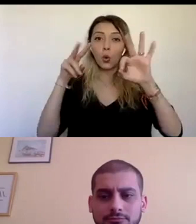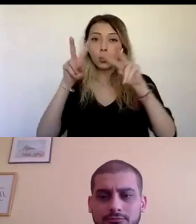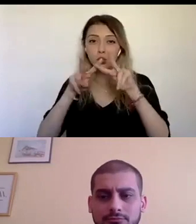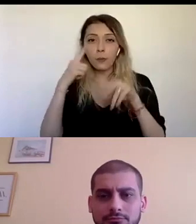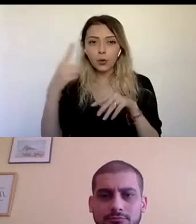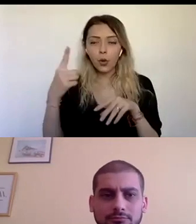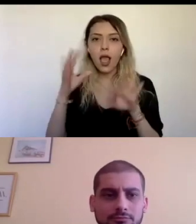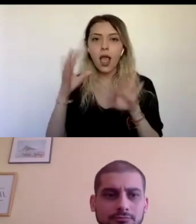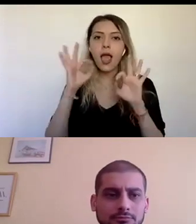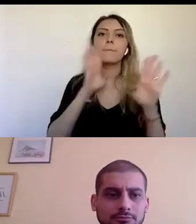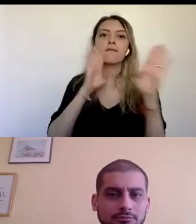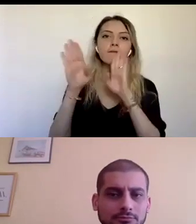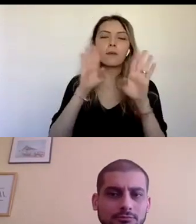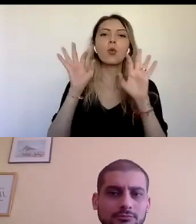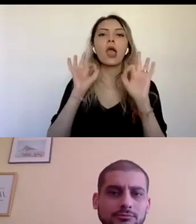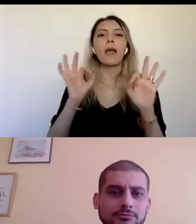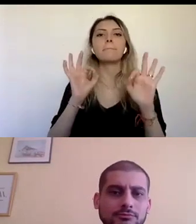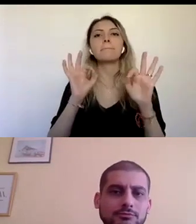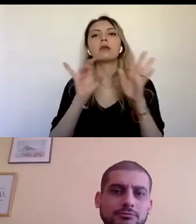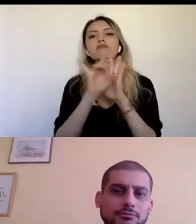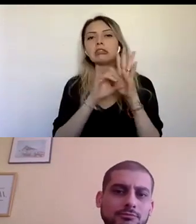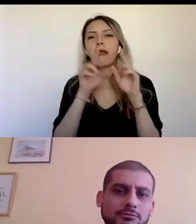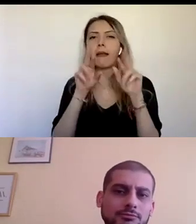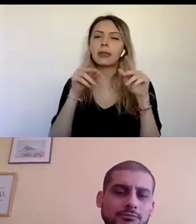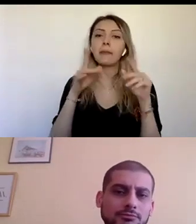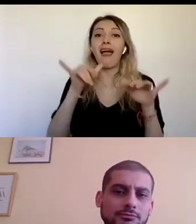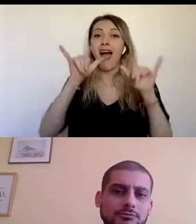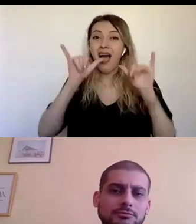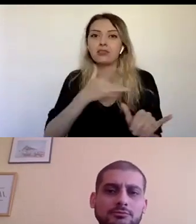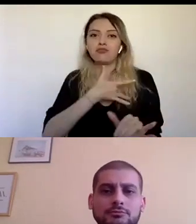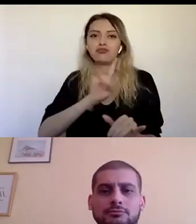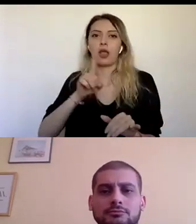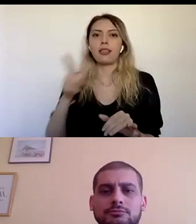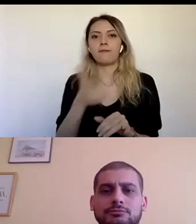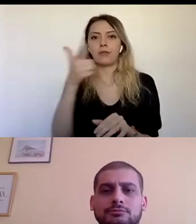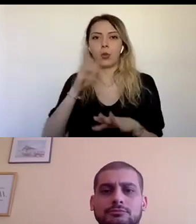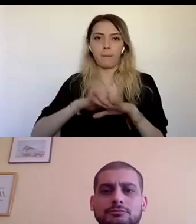Biz sadece birinden birini yapabiliyoruz. Başka yol var mıdır demiş.